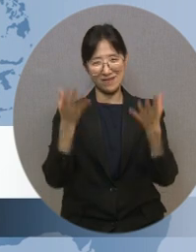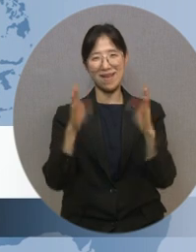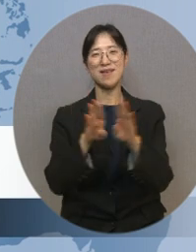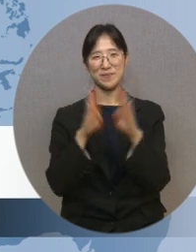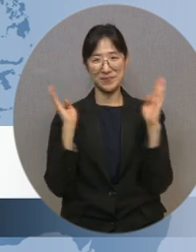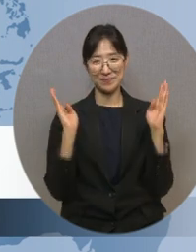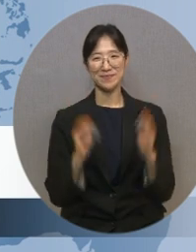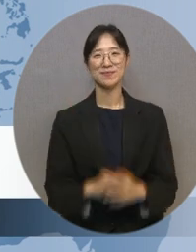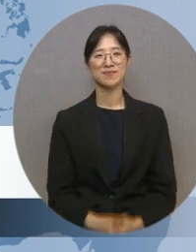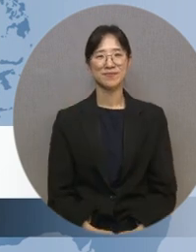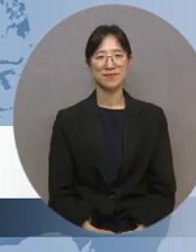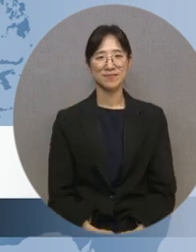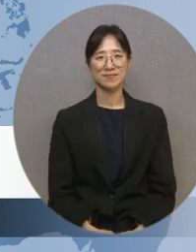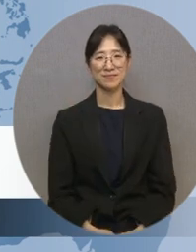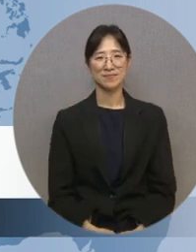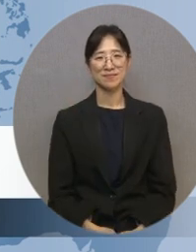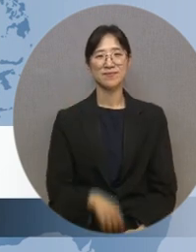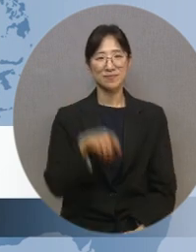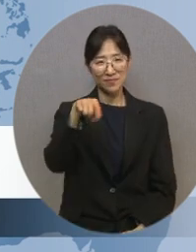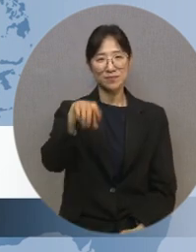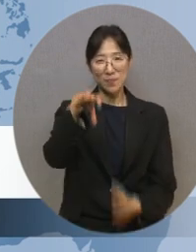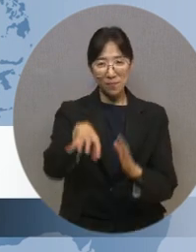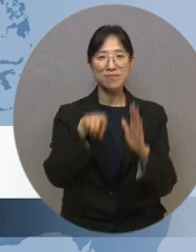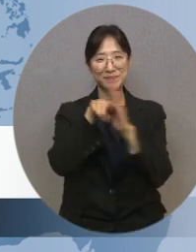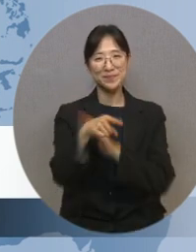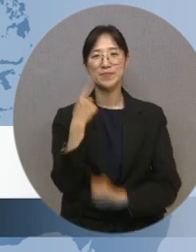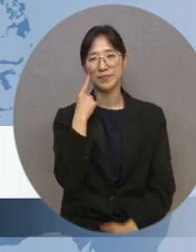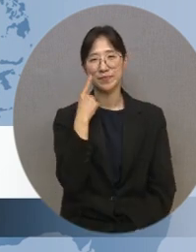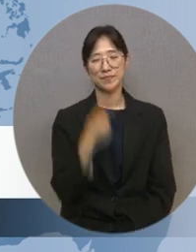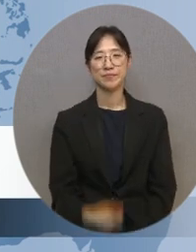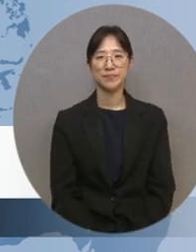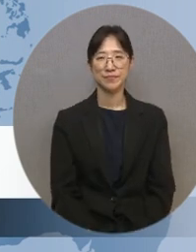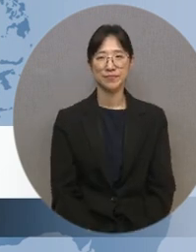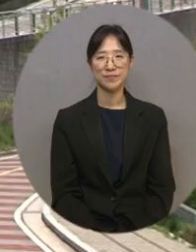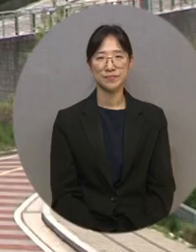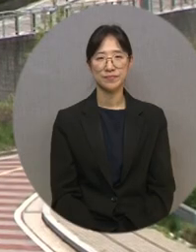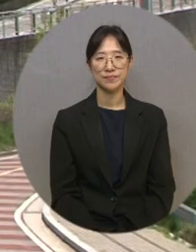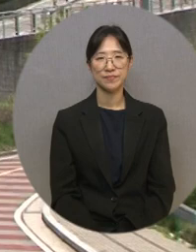한마당을 열었는데요. 현장에 황병양 기자가 다녀왔습니다.